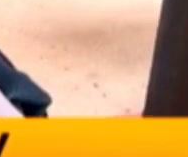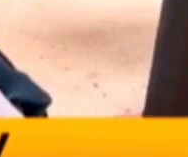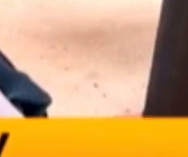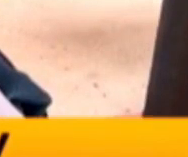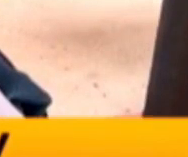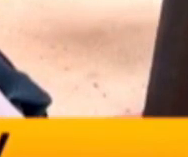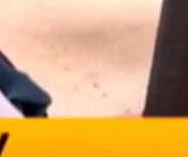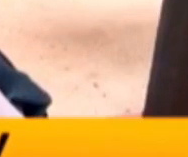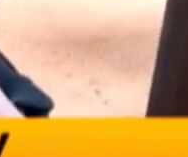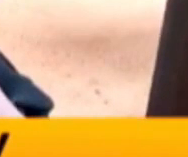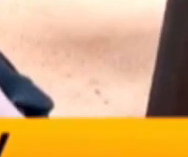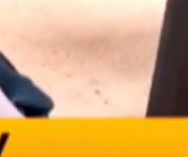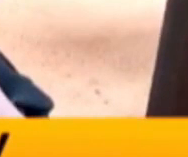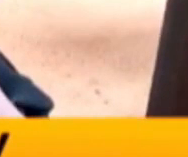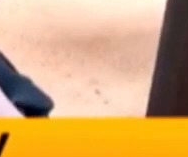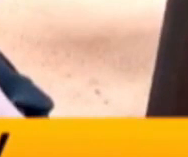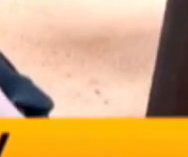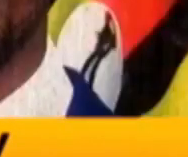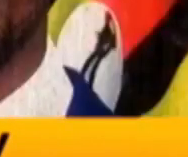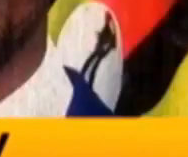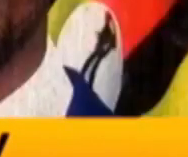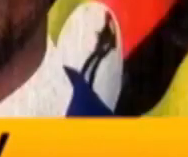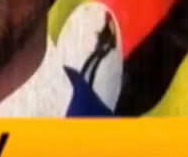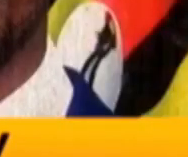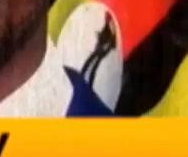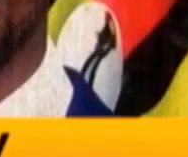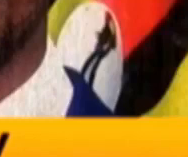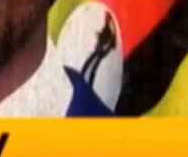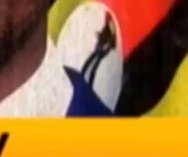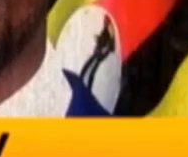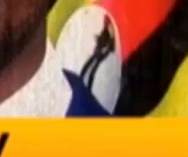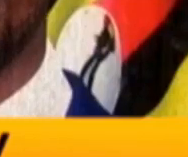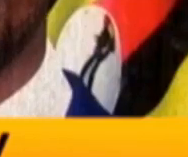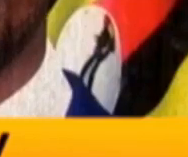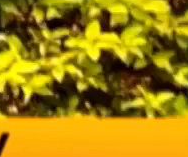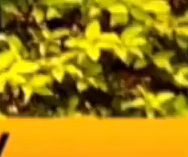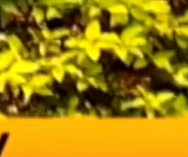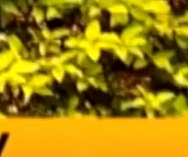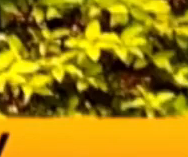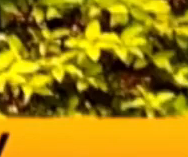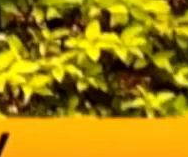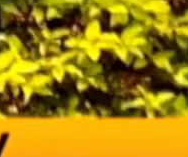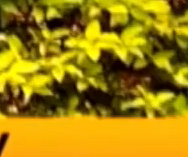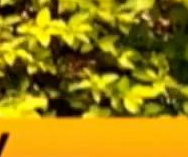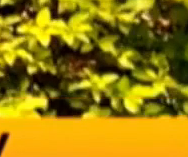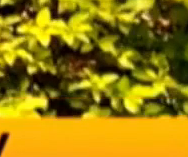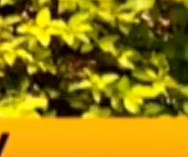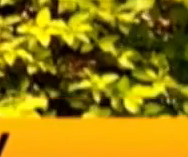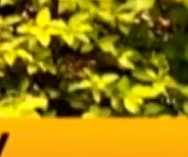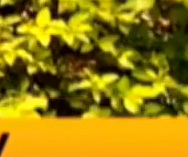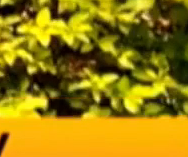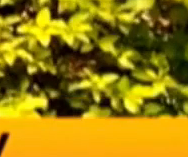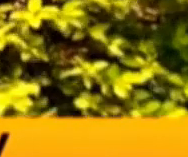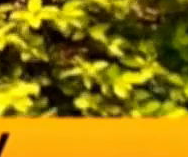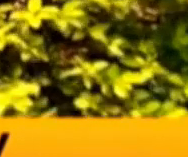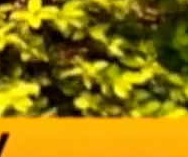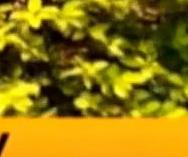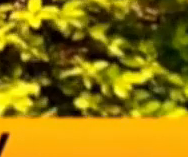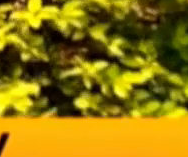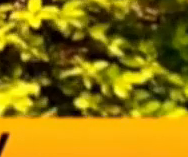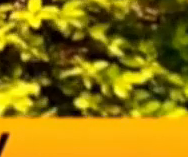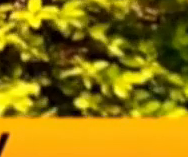Bannakibiina kya Nuupu e Kayunga beetala baagala kweddiza bwa ssentebe wa disitulikiti. Tulaba ng'ani ayinza okununula